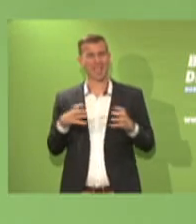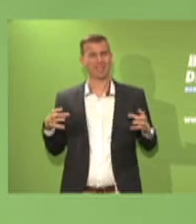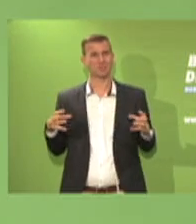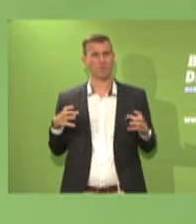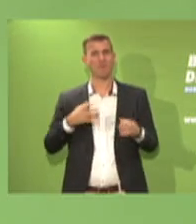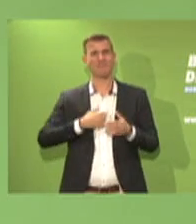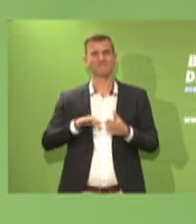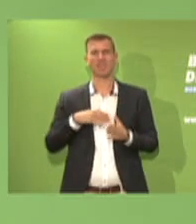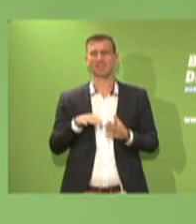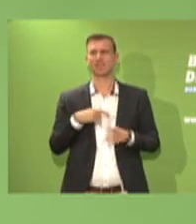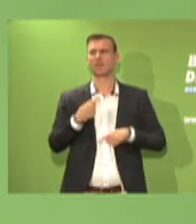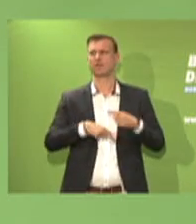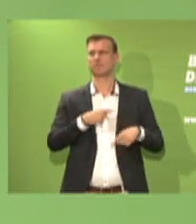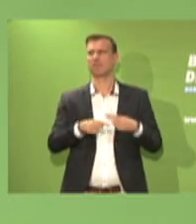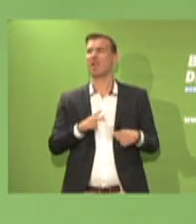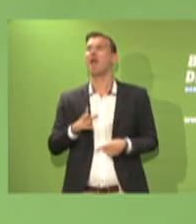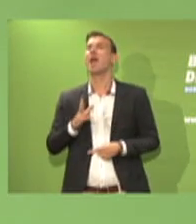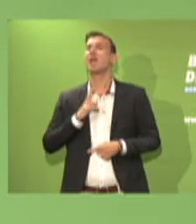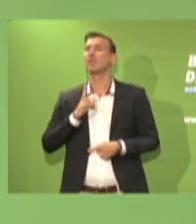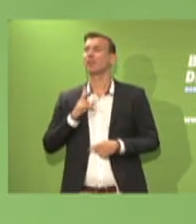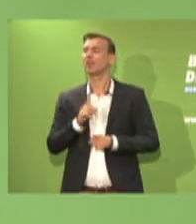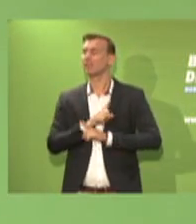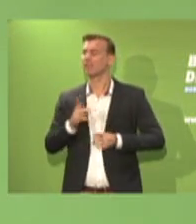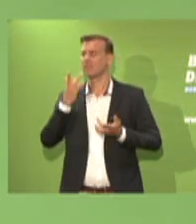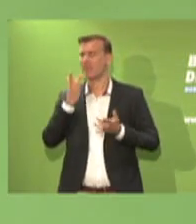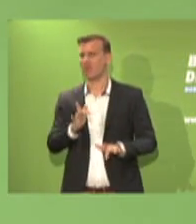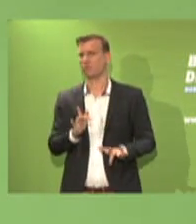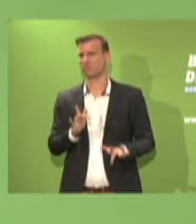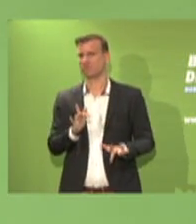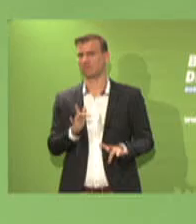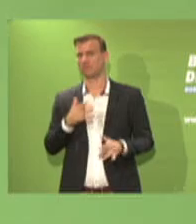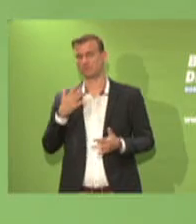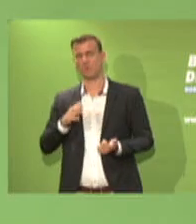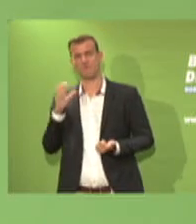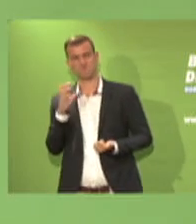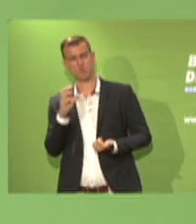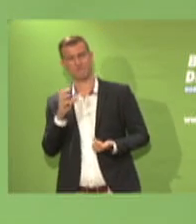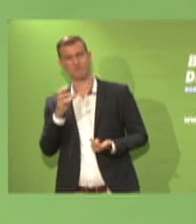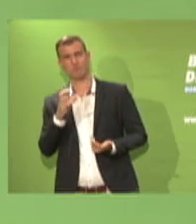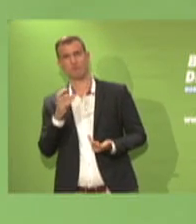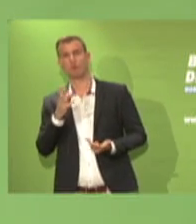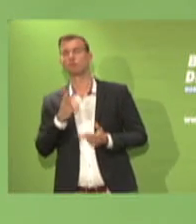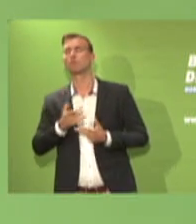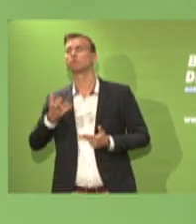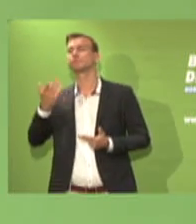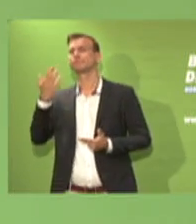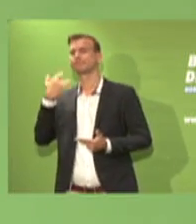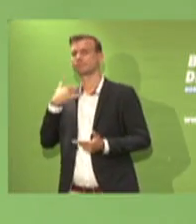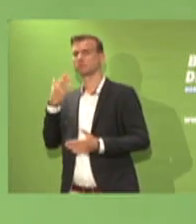damit man diesen Reaktor weiter betreiben kann, obwohl es eigentlich nicht zulässig war. Und diese Vorwürfe gab es schon lange. Es hat jetzt